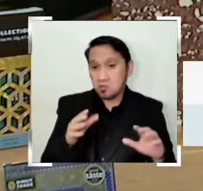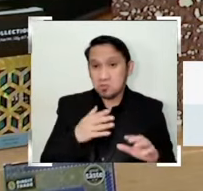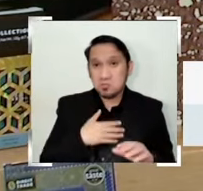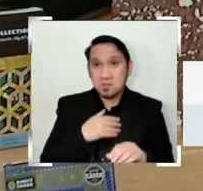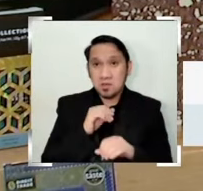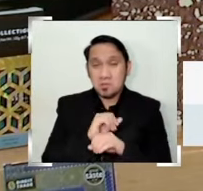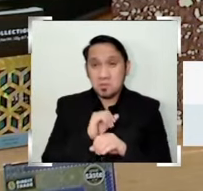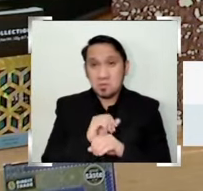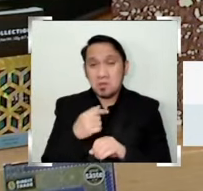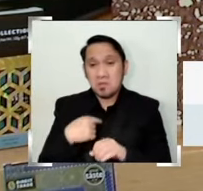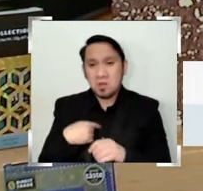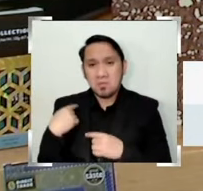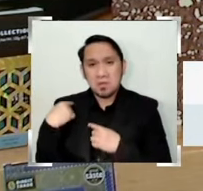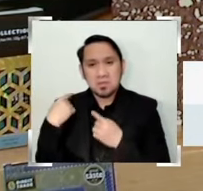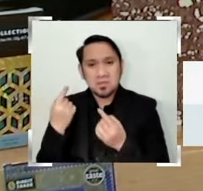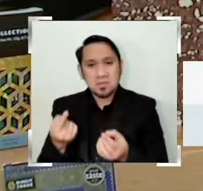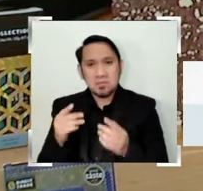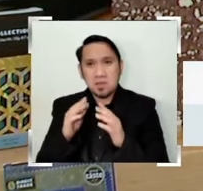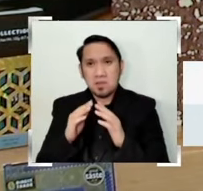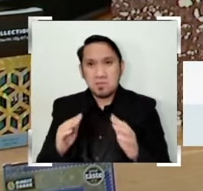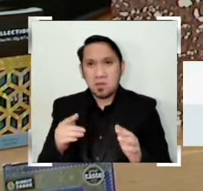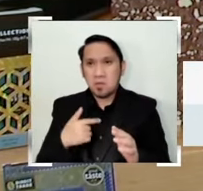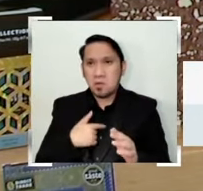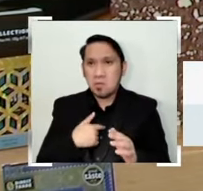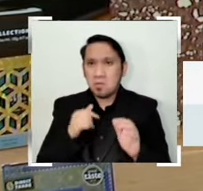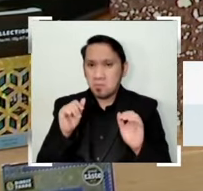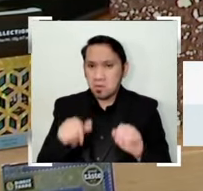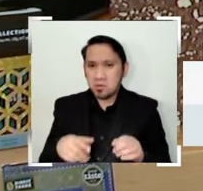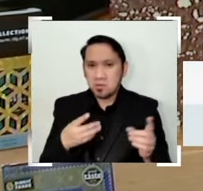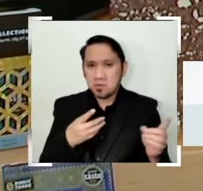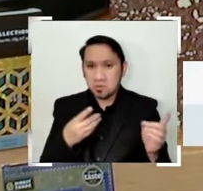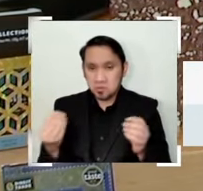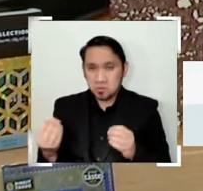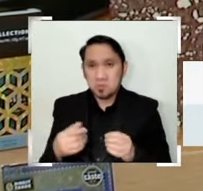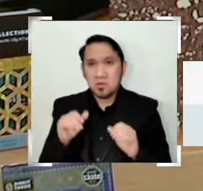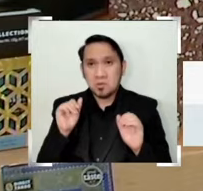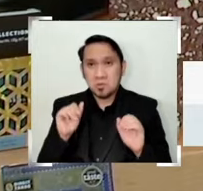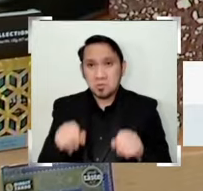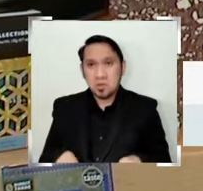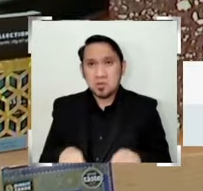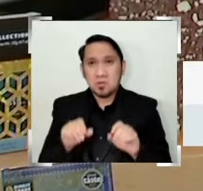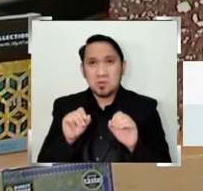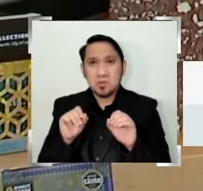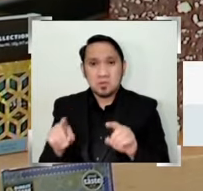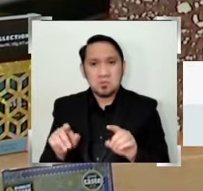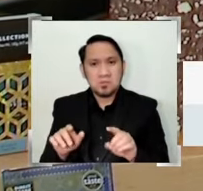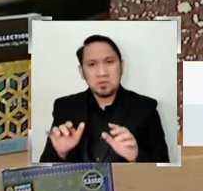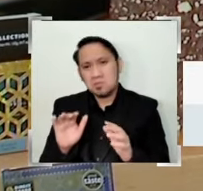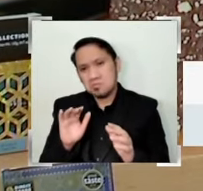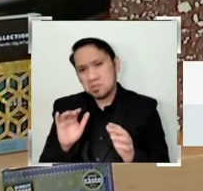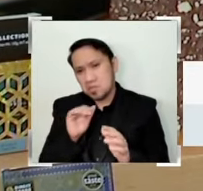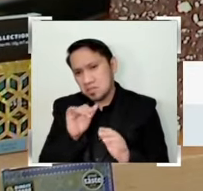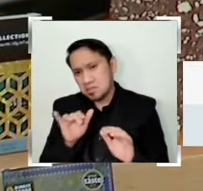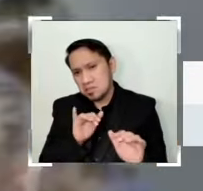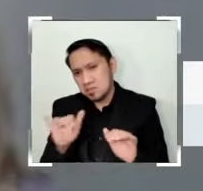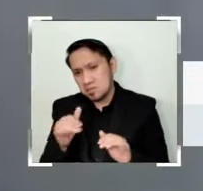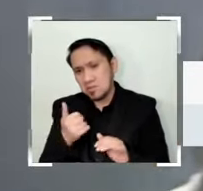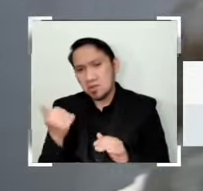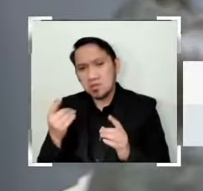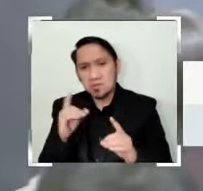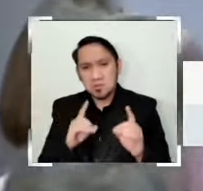ako, sabi ko, ano ba yung pwede kong gawin at ano ba yung pwede kong ibenta na hindi ginagawa ng mga ibang tao. And it just so happened to be